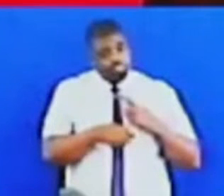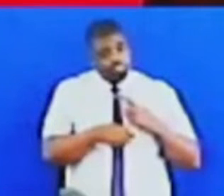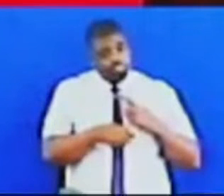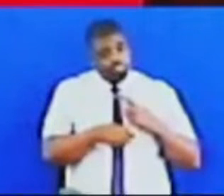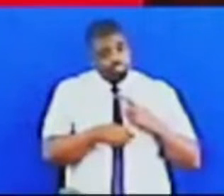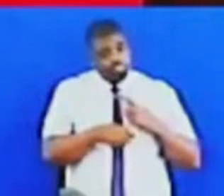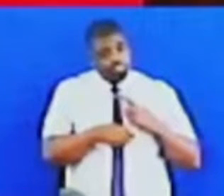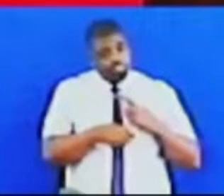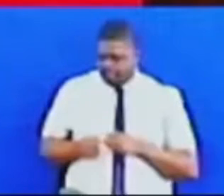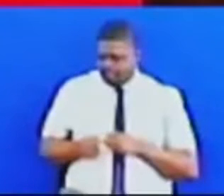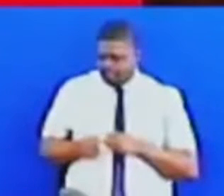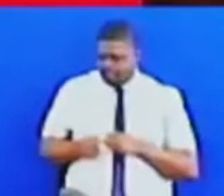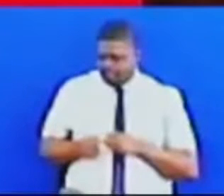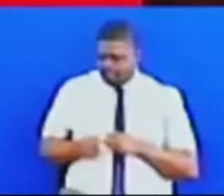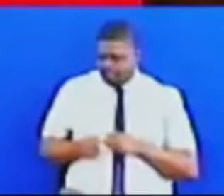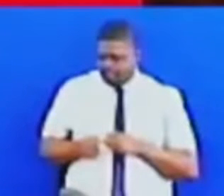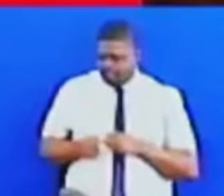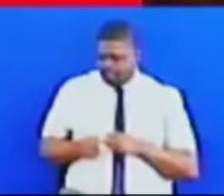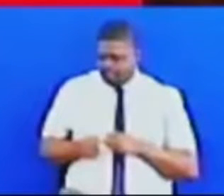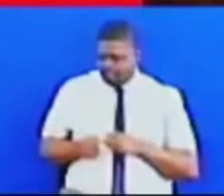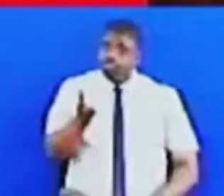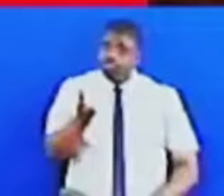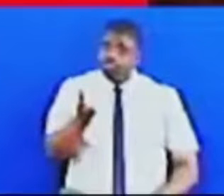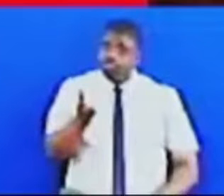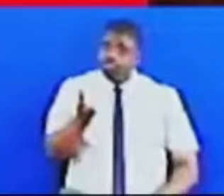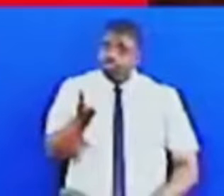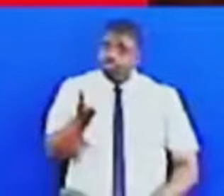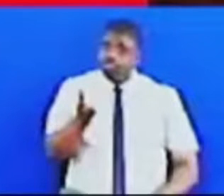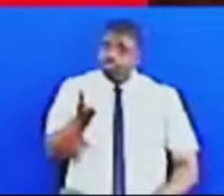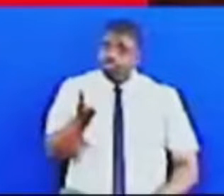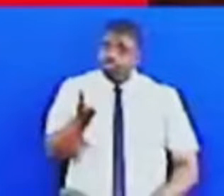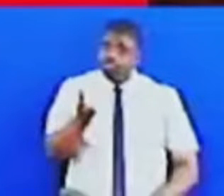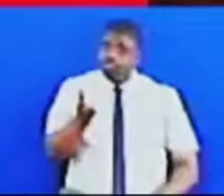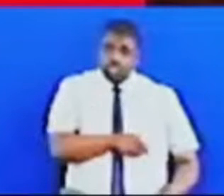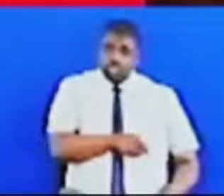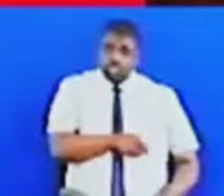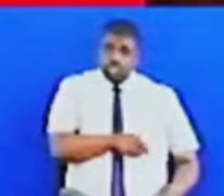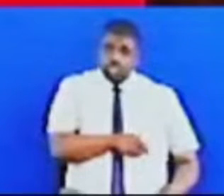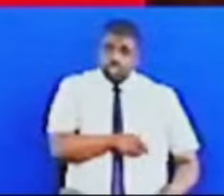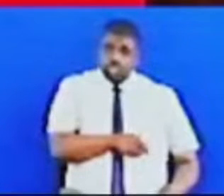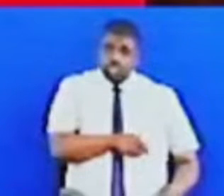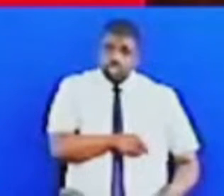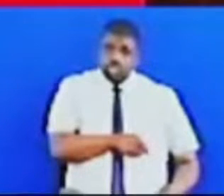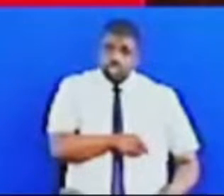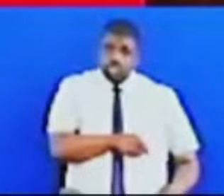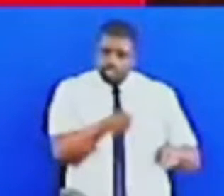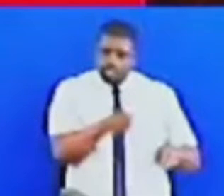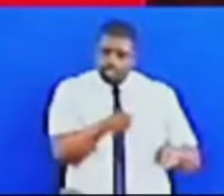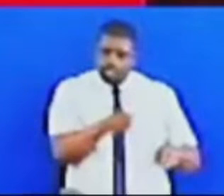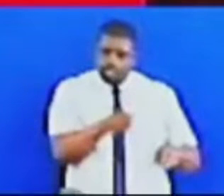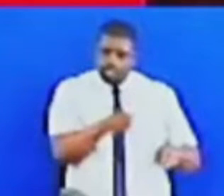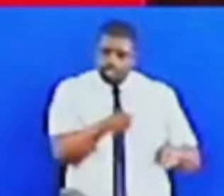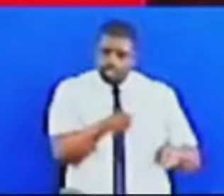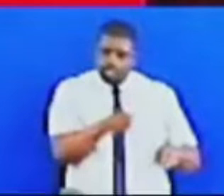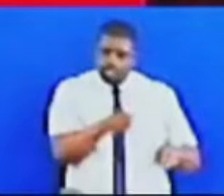haukamiliki. Mbaya zaidi, Mheshimiwa Spika, miradi hiyo wao ndio wanakwenda kuingia mikataba na wakandarasi. Na